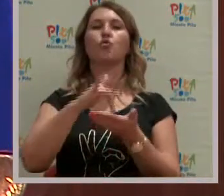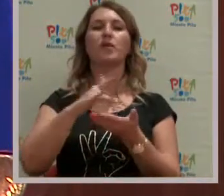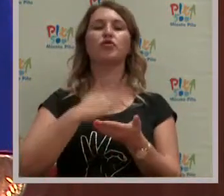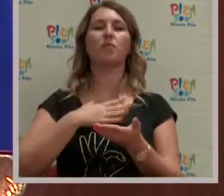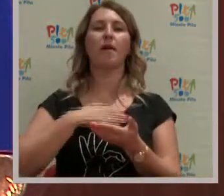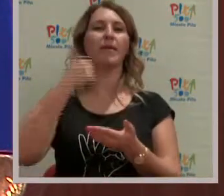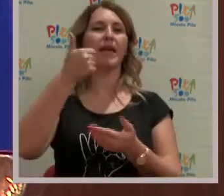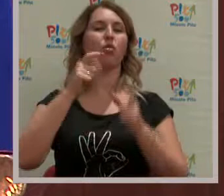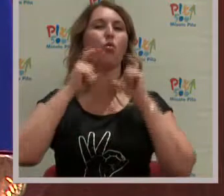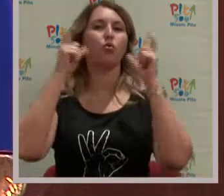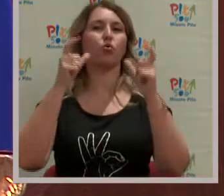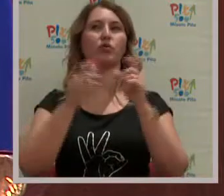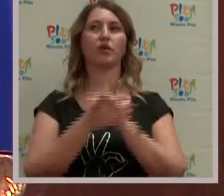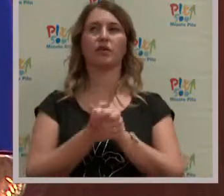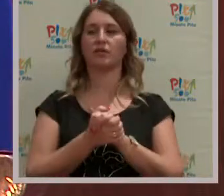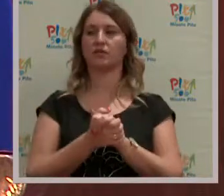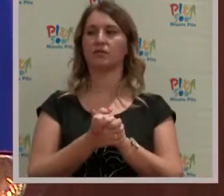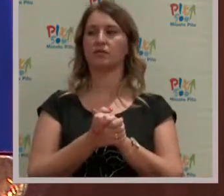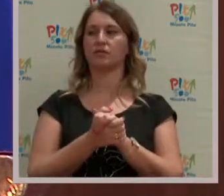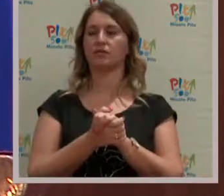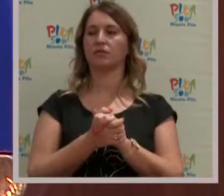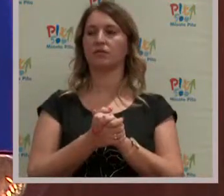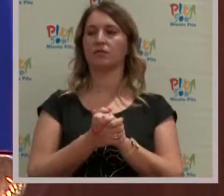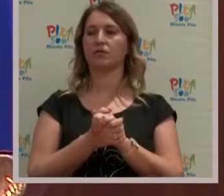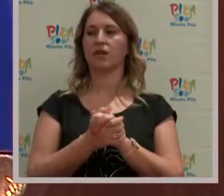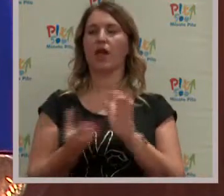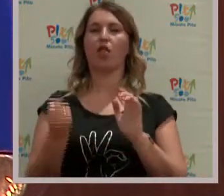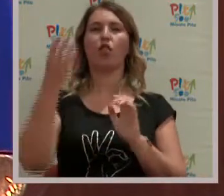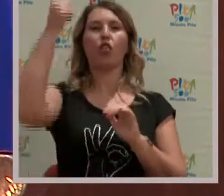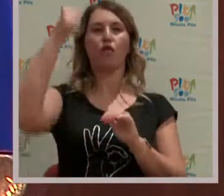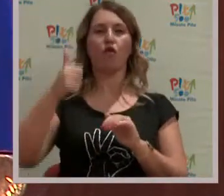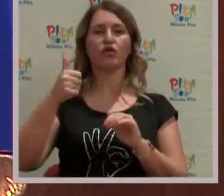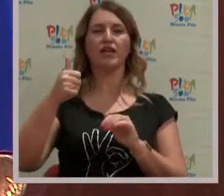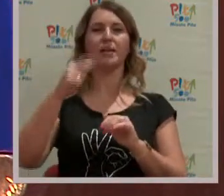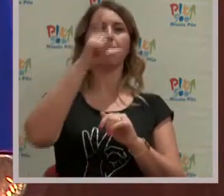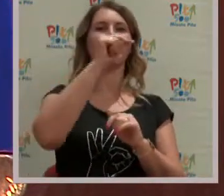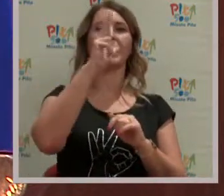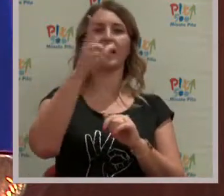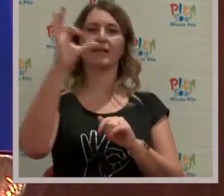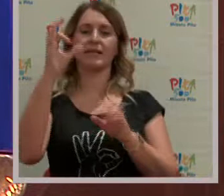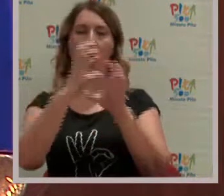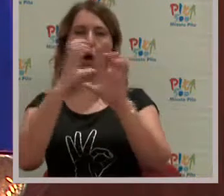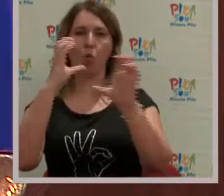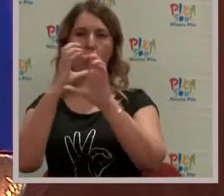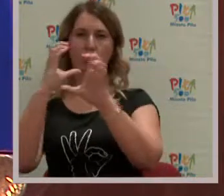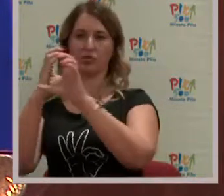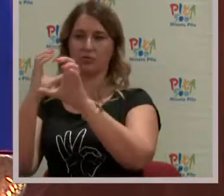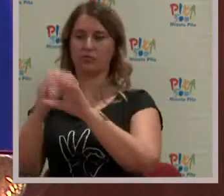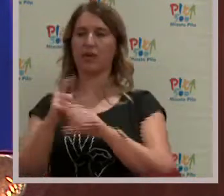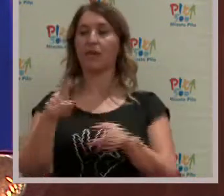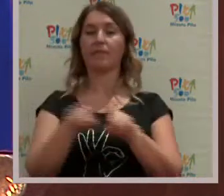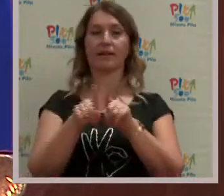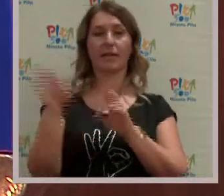zgłoszenie i dotyczy to obecnego dworca PKS, a drugie czekamy na